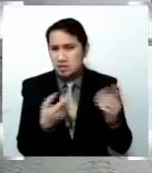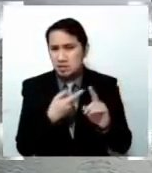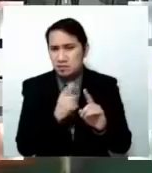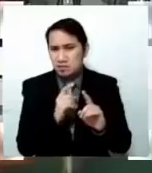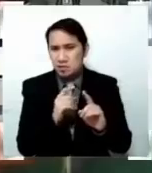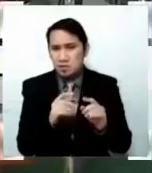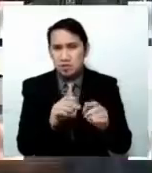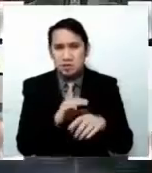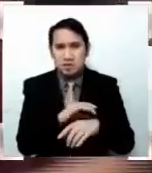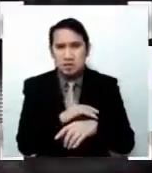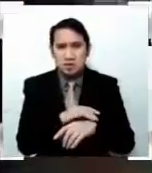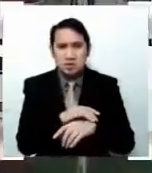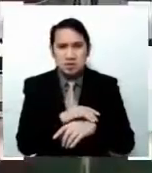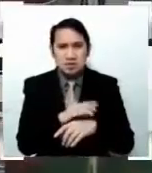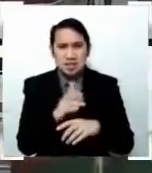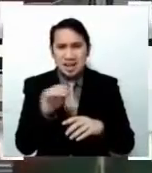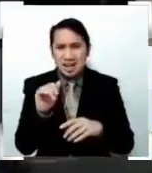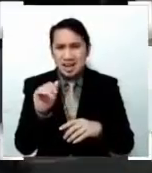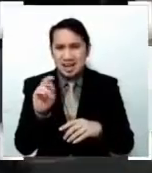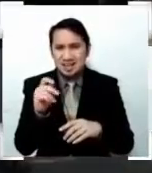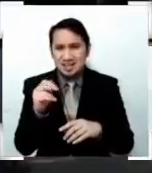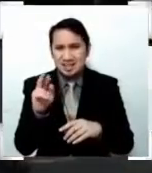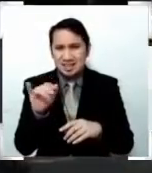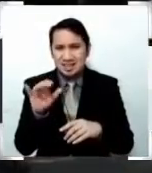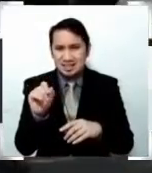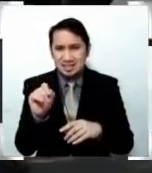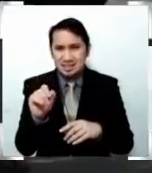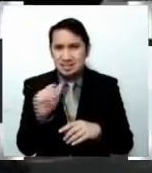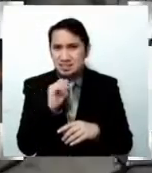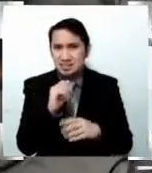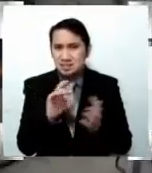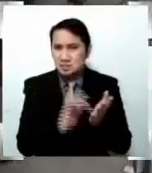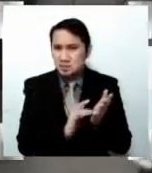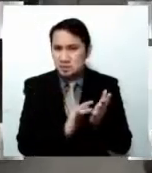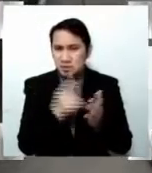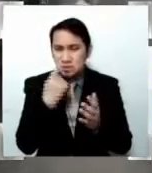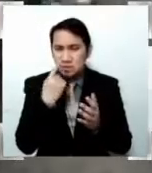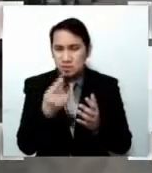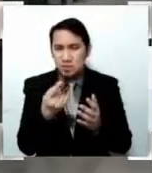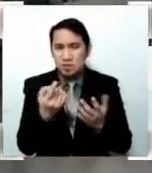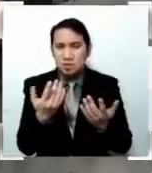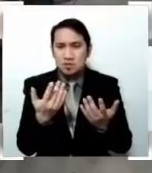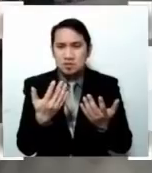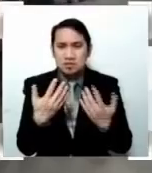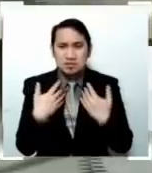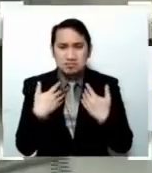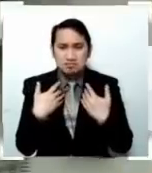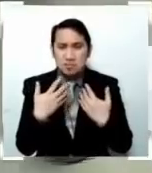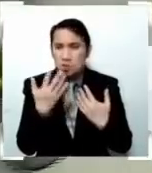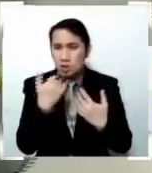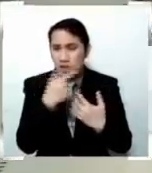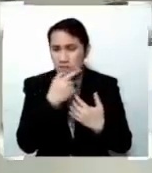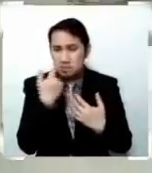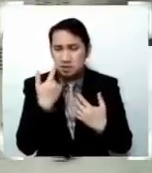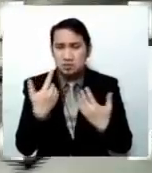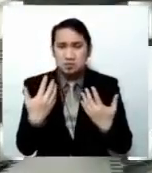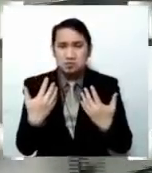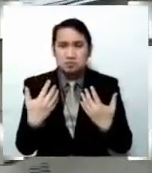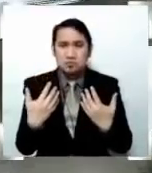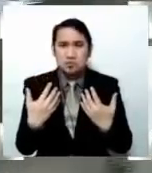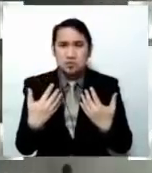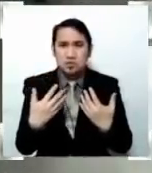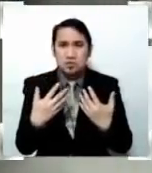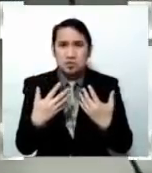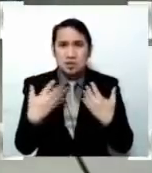nakitang epektibo bilang anti-inflammatory medicine sa COVID patients. Pinipigilan ito ang cytokine storm o yung labis-labis